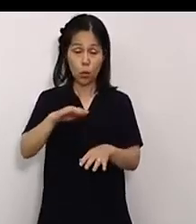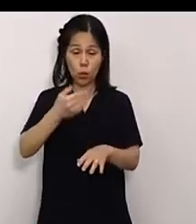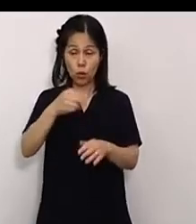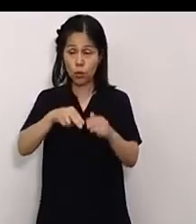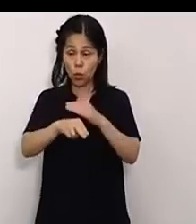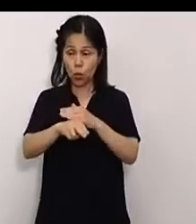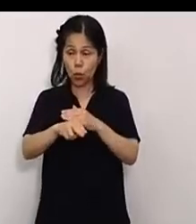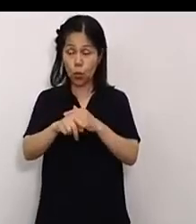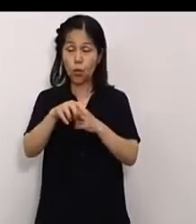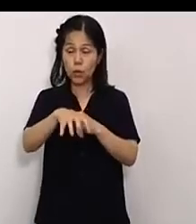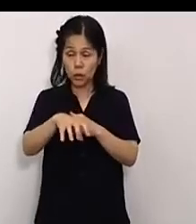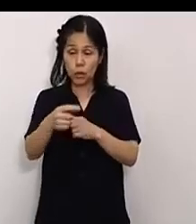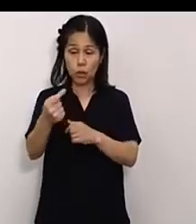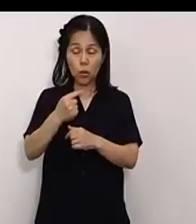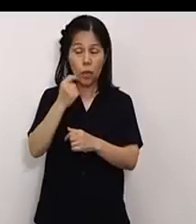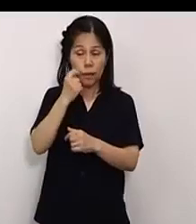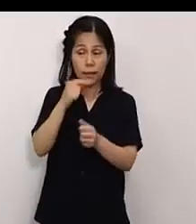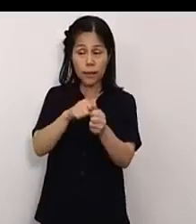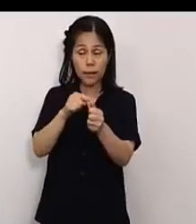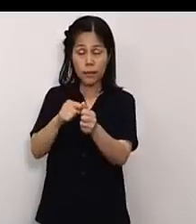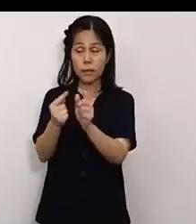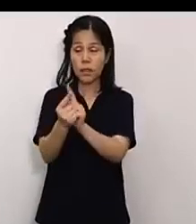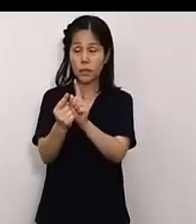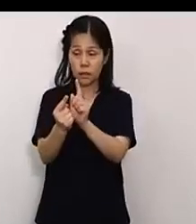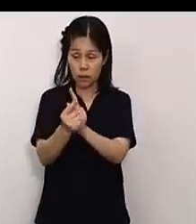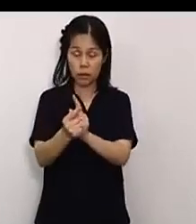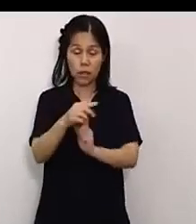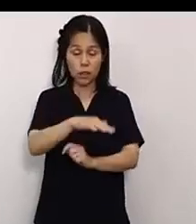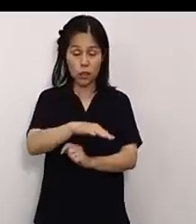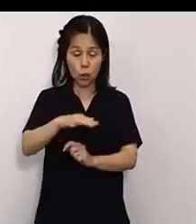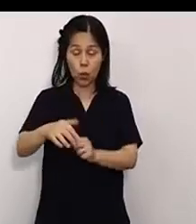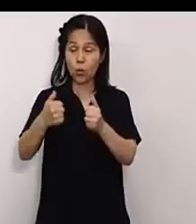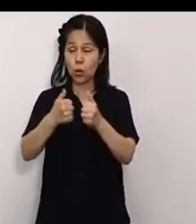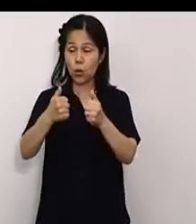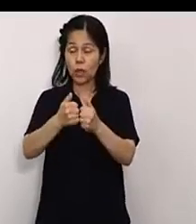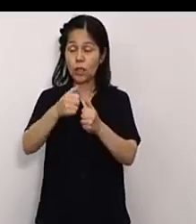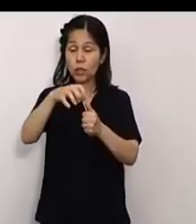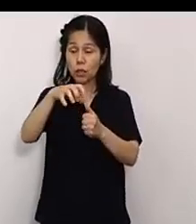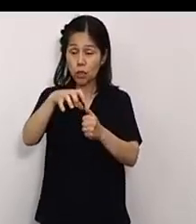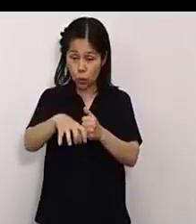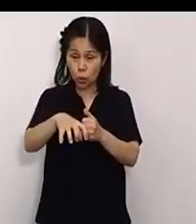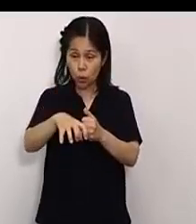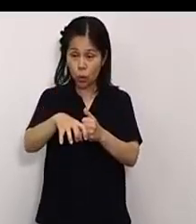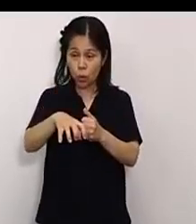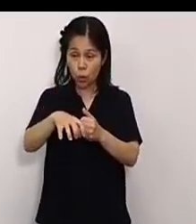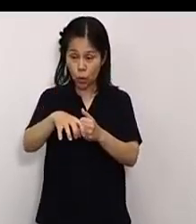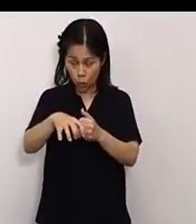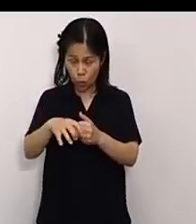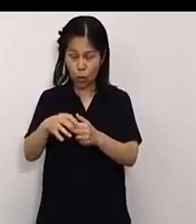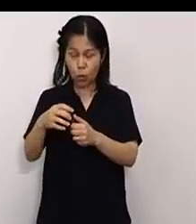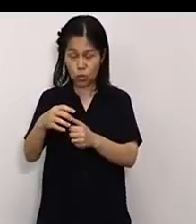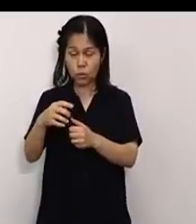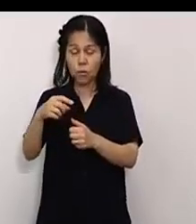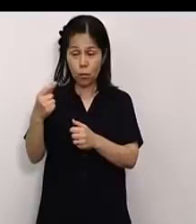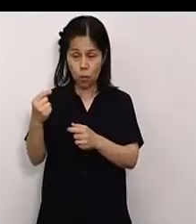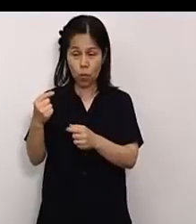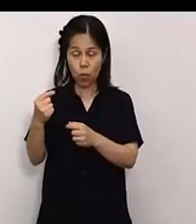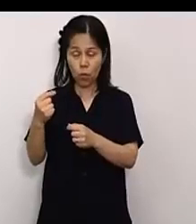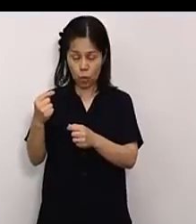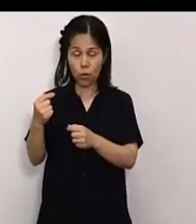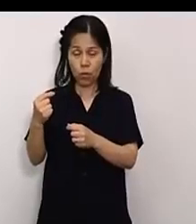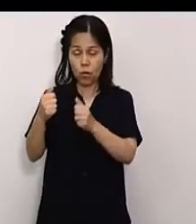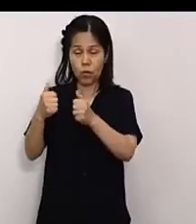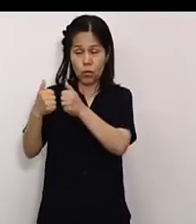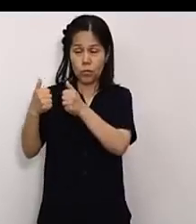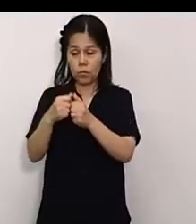からってということで、児童相談所にですね、ちょっと気にかけてもらえるように、電話をしたんですね。